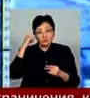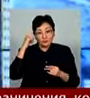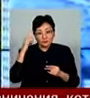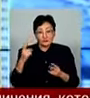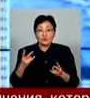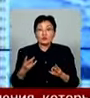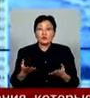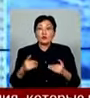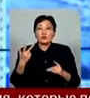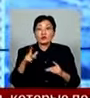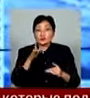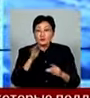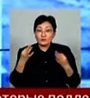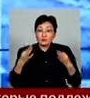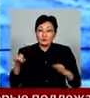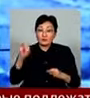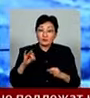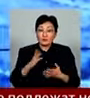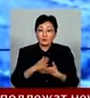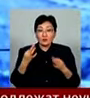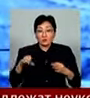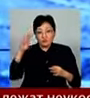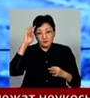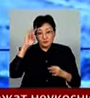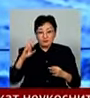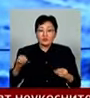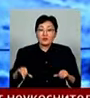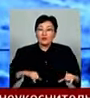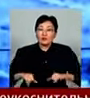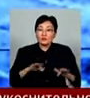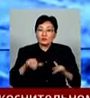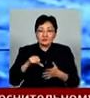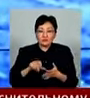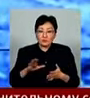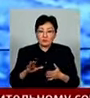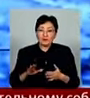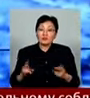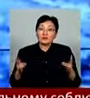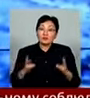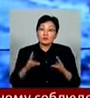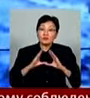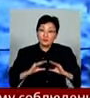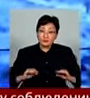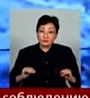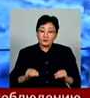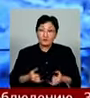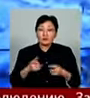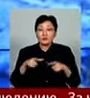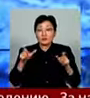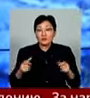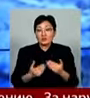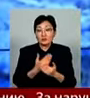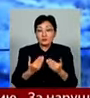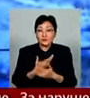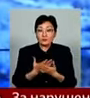отыр. 30 жыл тәуелсіздік тарихы бар егемен елдің бүлікке салынбағаны, ашуға алынбаған абзал. Ардақты ағайын,